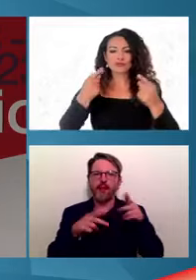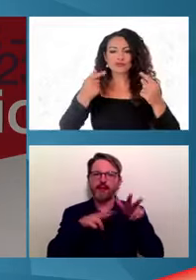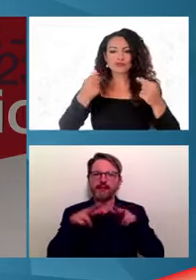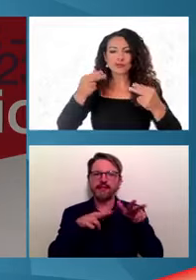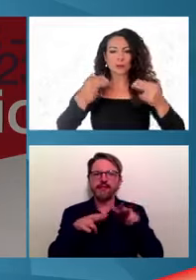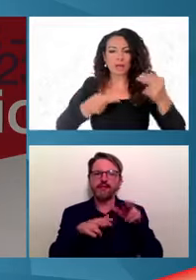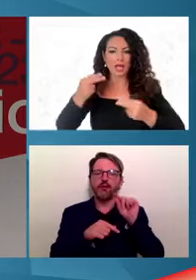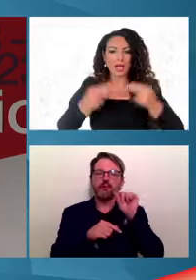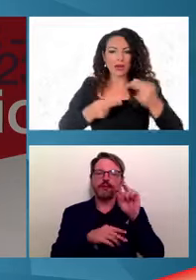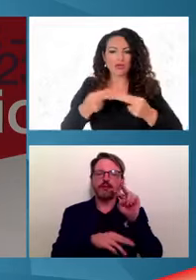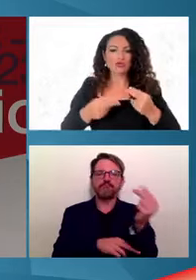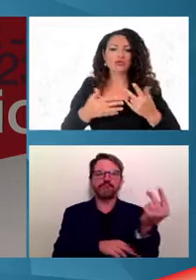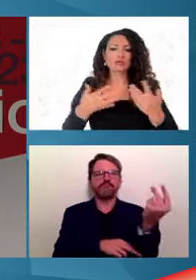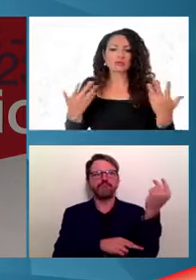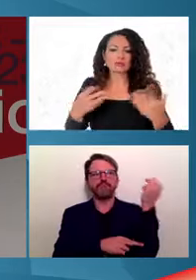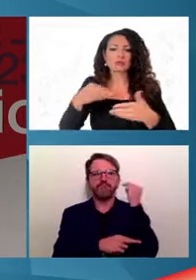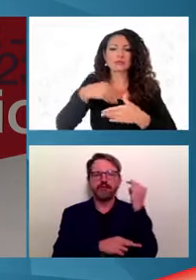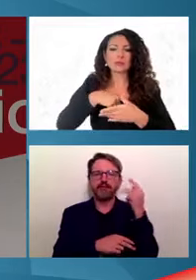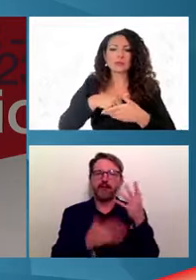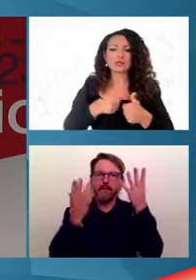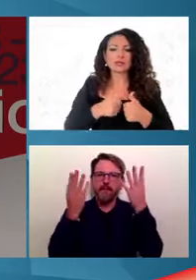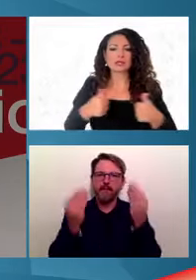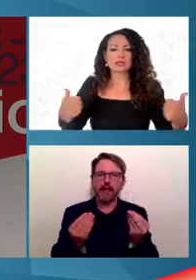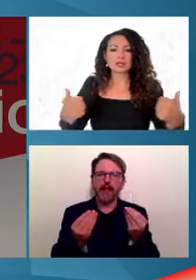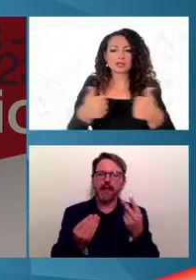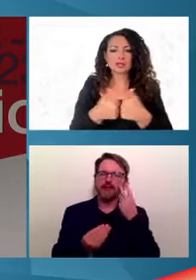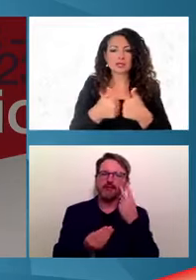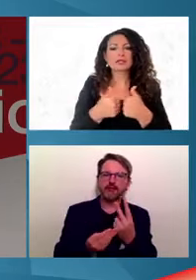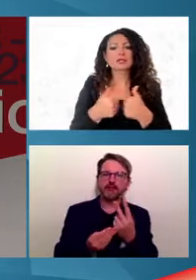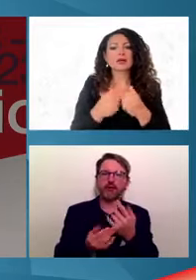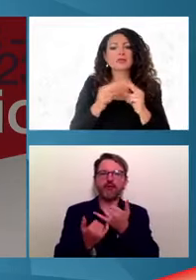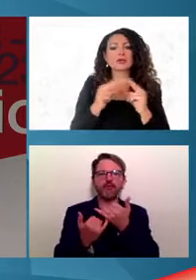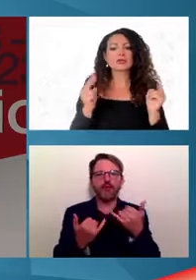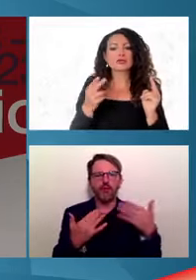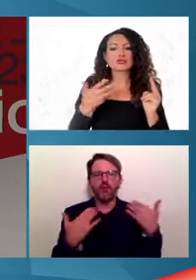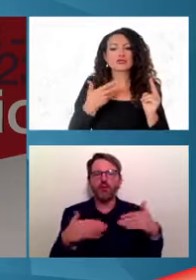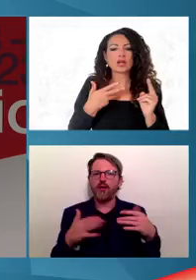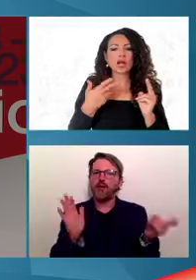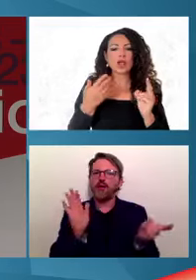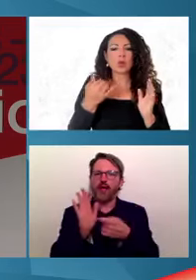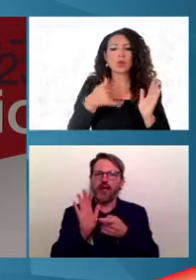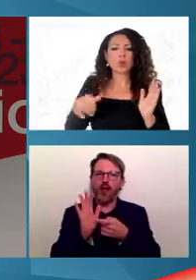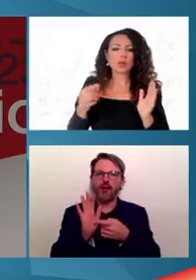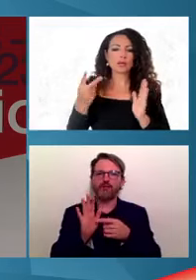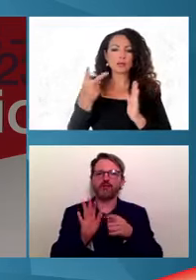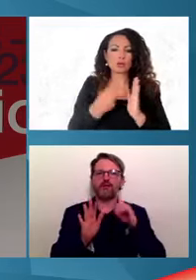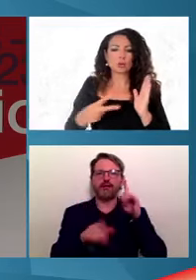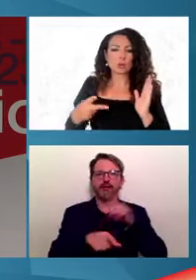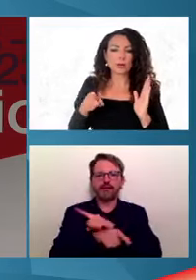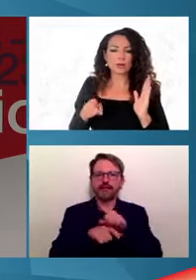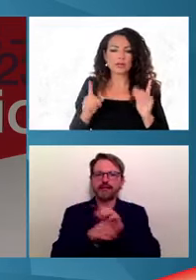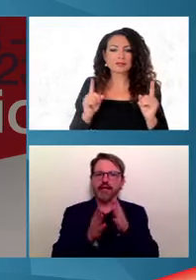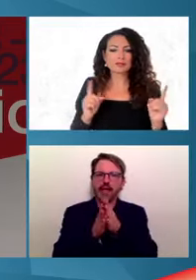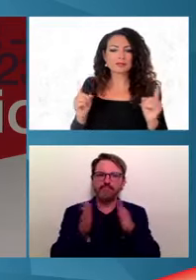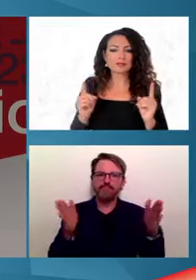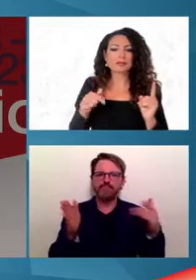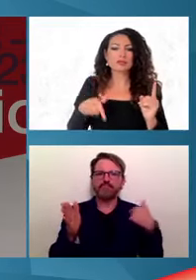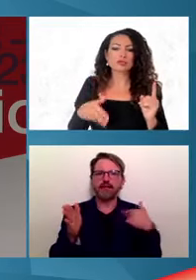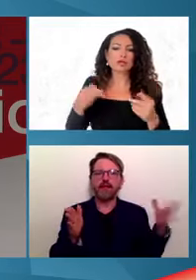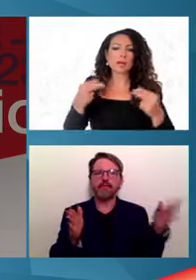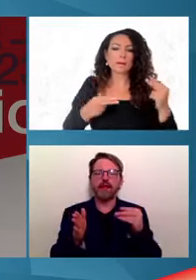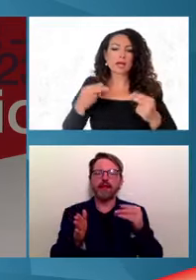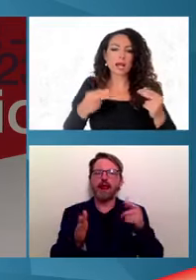zurückgeblickt, Bilanz gezogen über eine bewegte und herausfordernde Legislaturperiode, die mit den Landtagswahlen